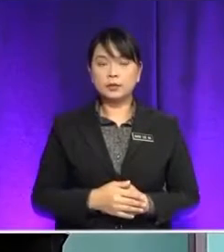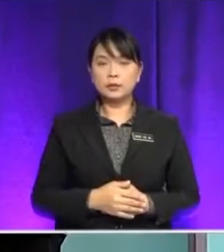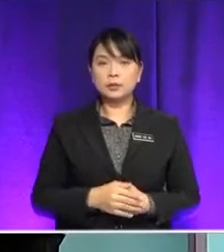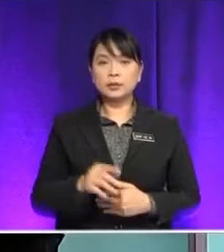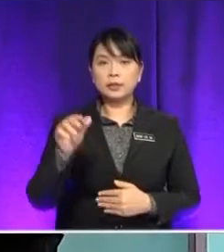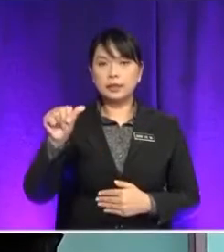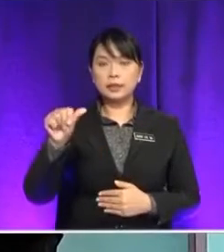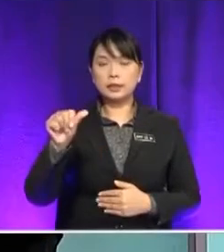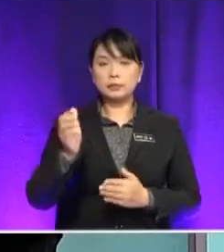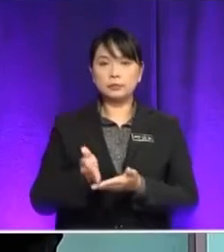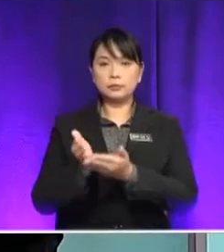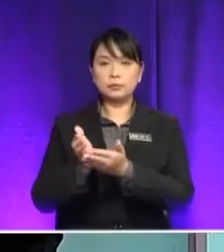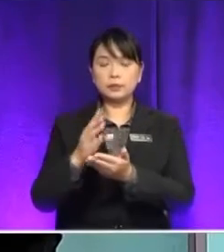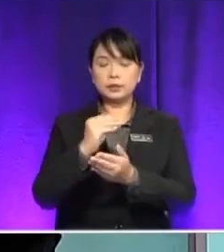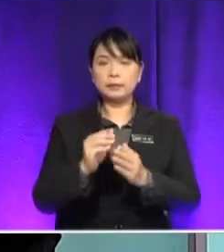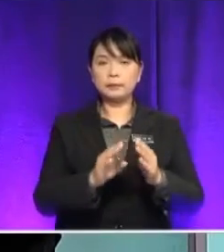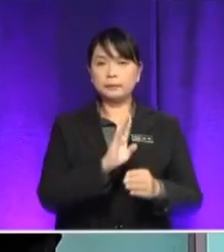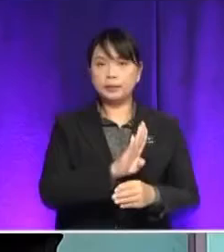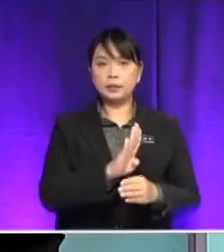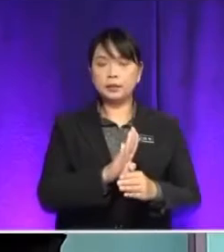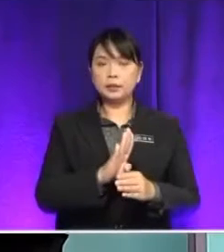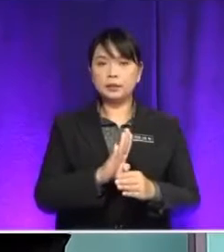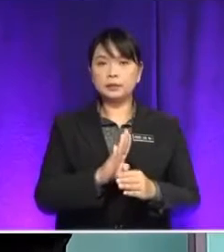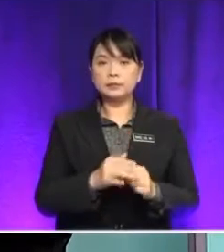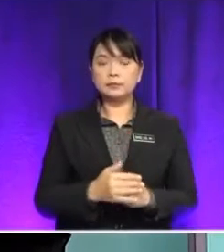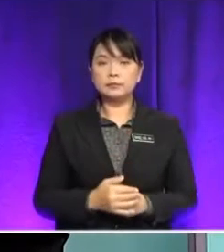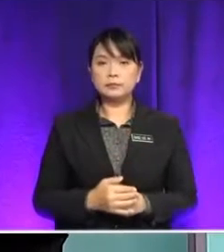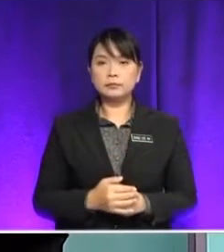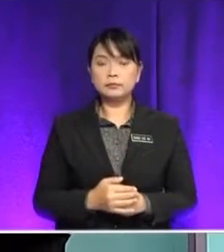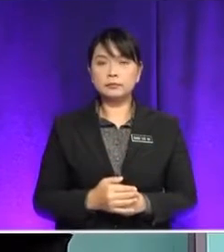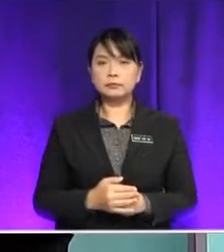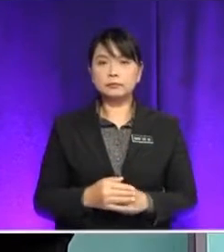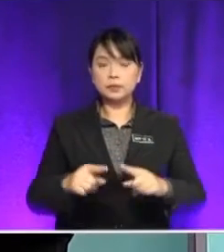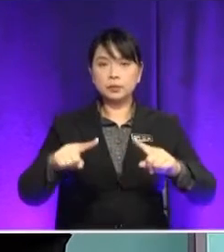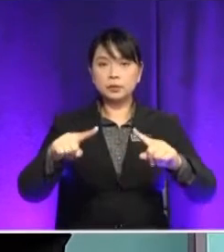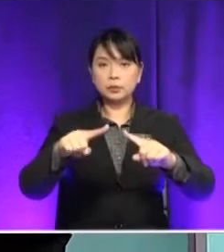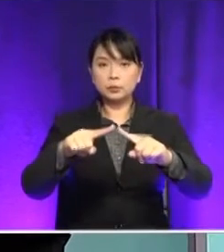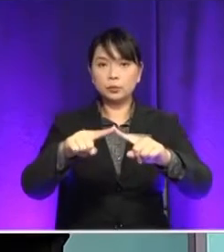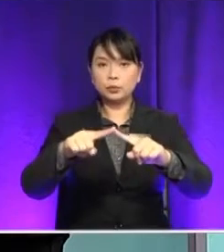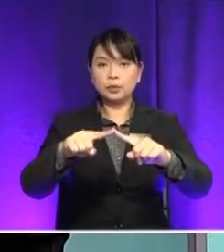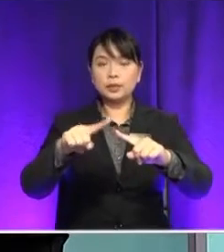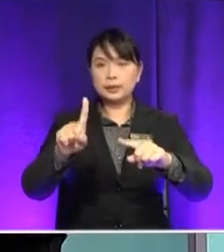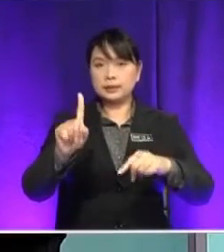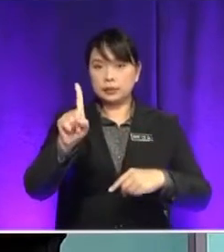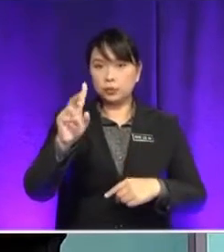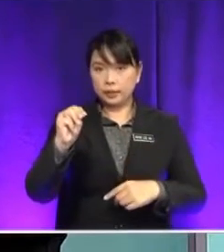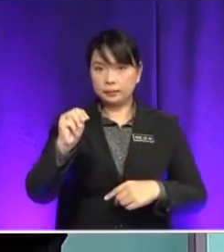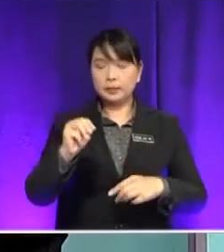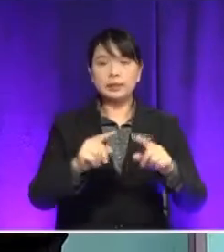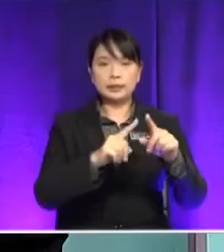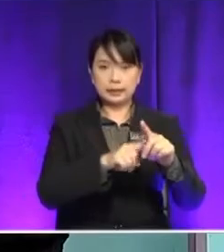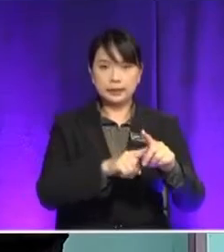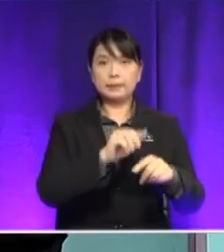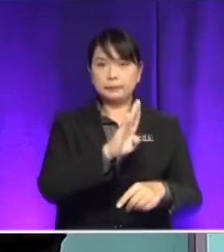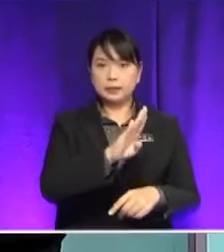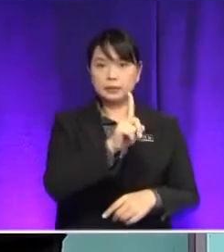edan bibirnya dia betemu dan juga berpindah kerja di dua metode chatting jadi makin tinggi ataupun di jadi